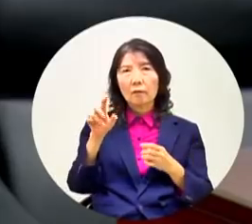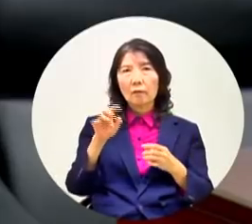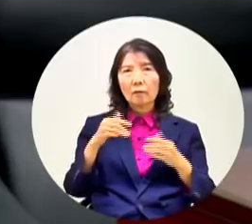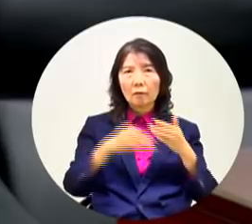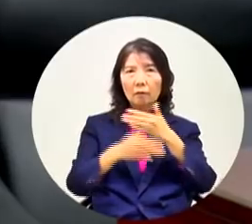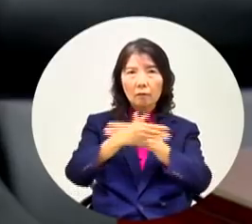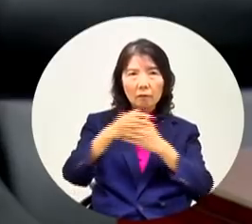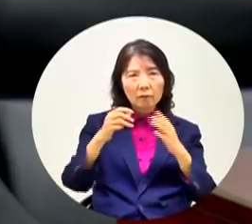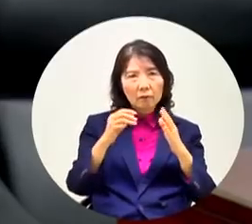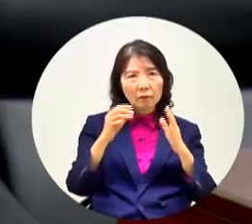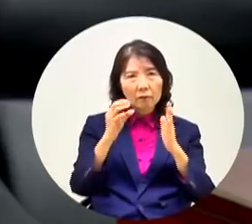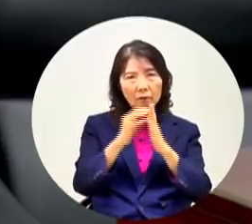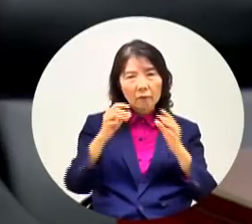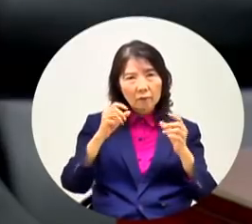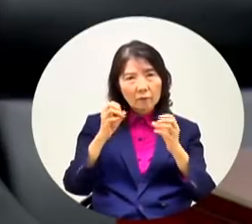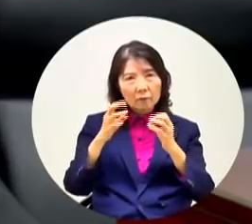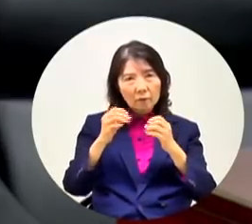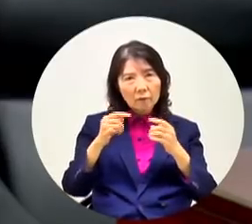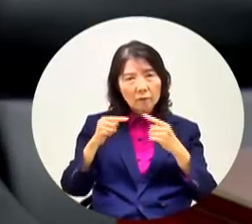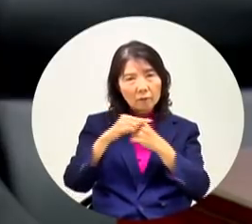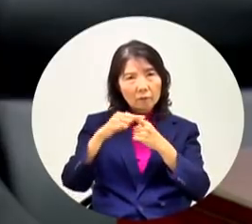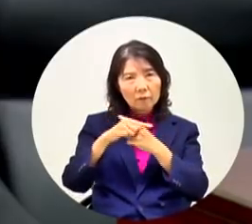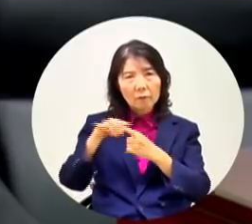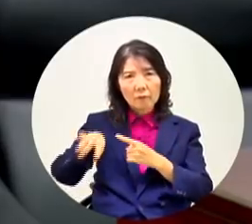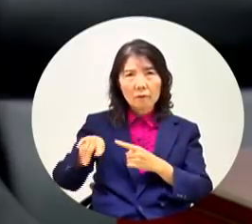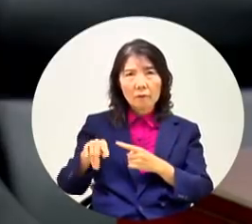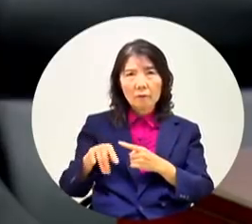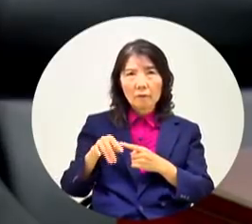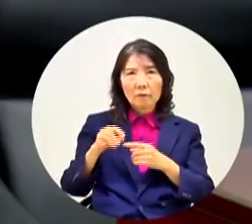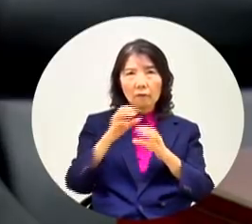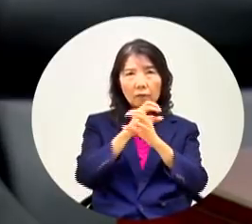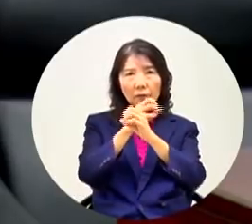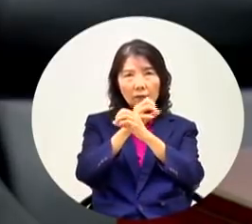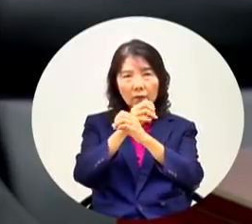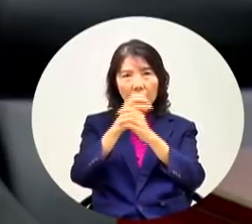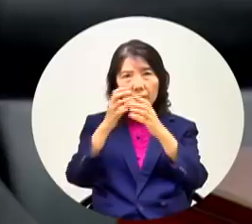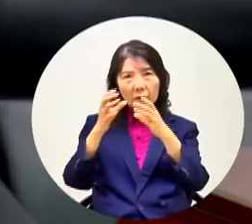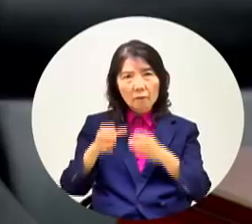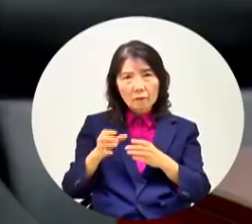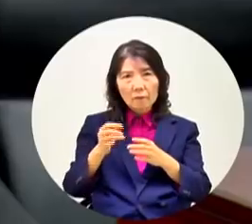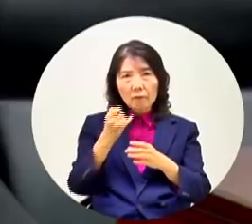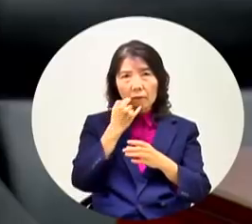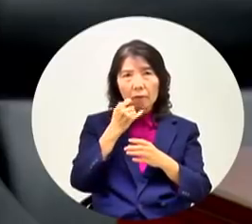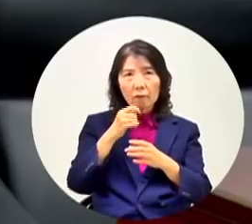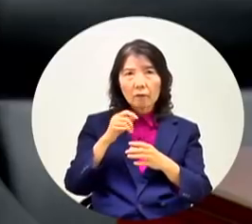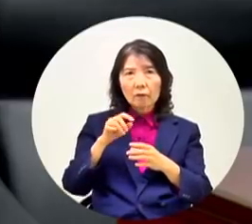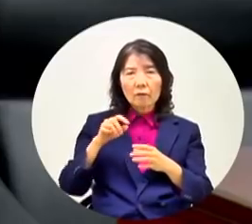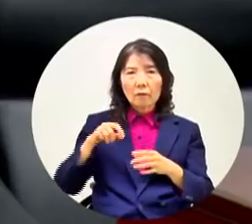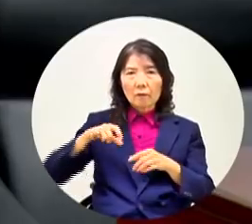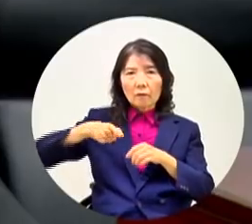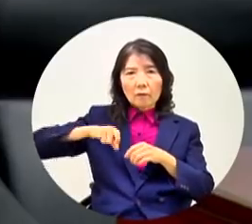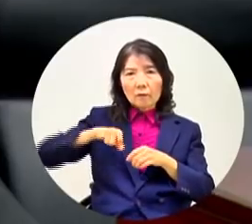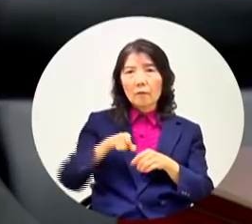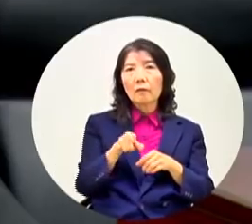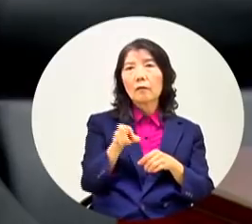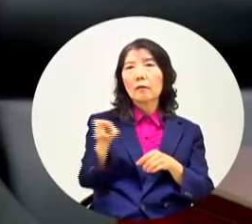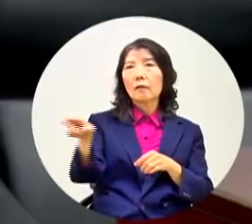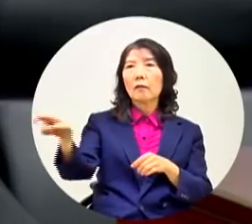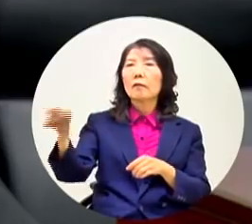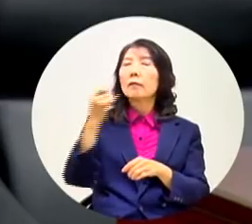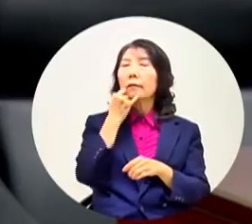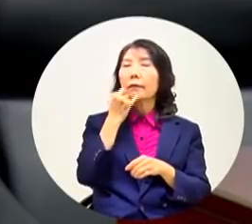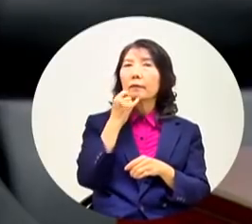来研议那个号式，就可以机车可以直接右转。这法规